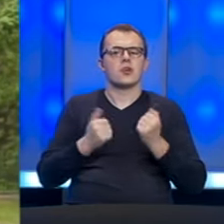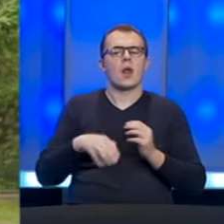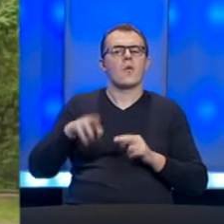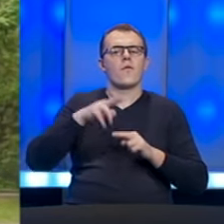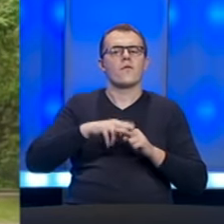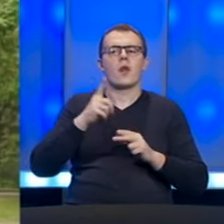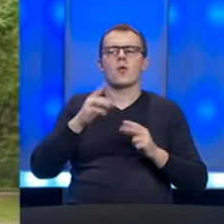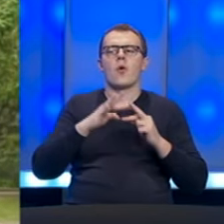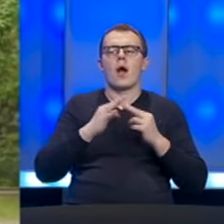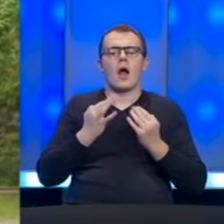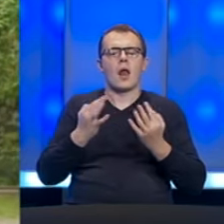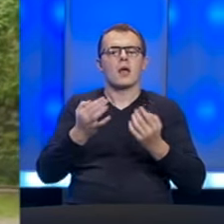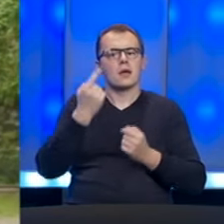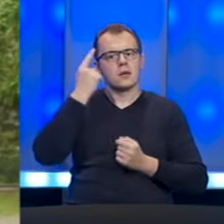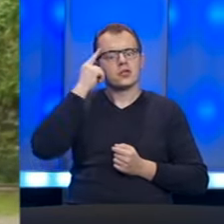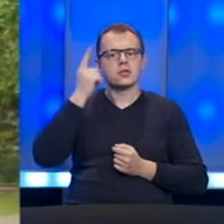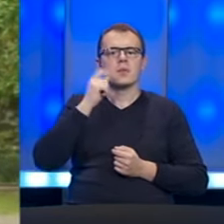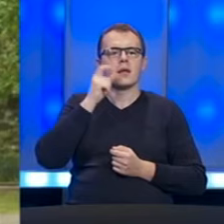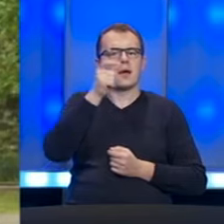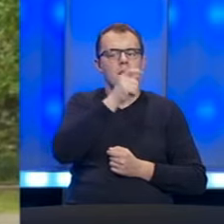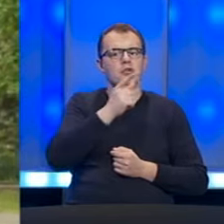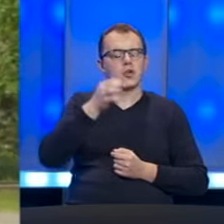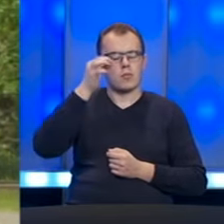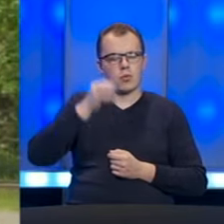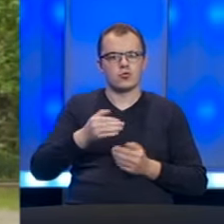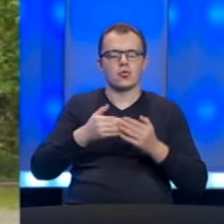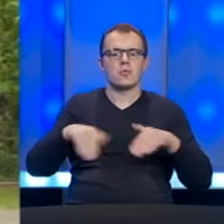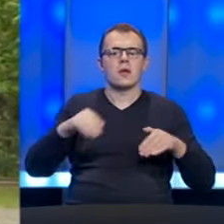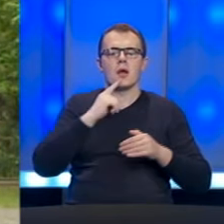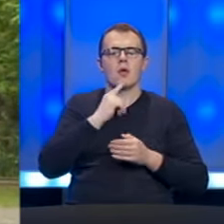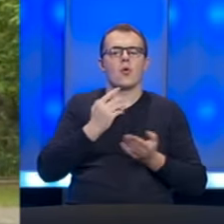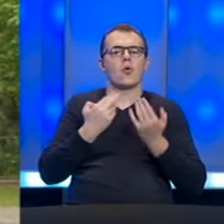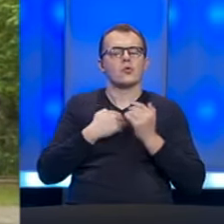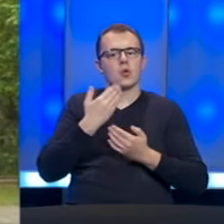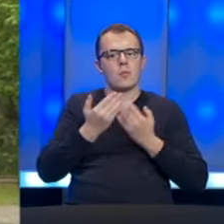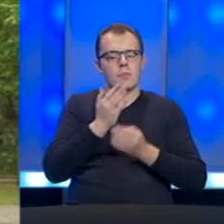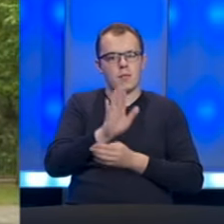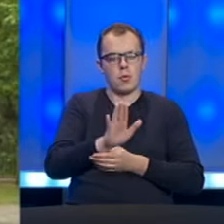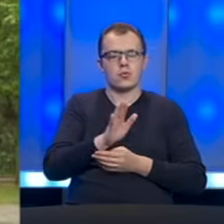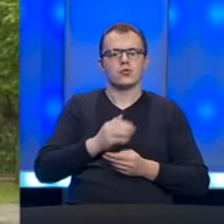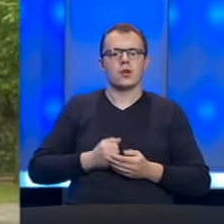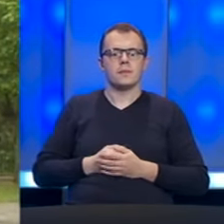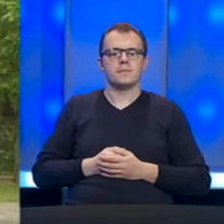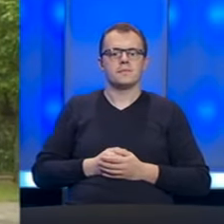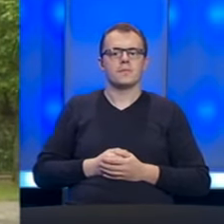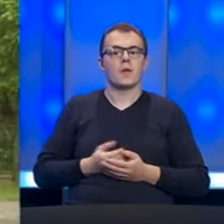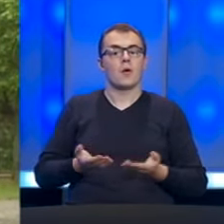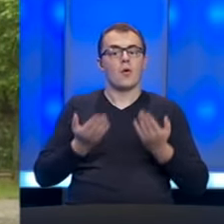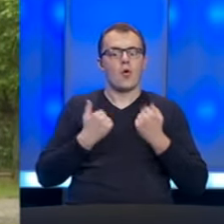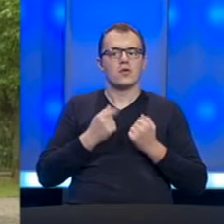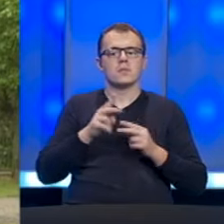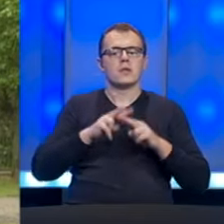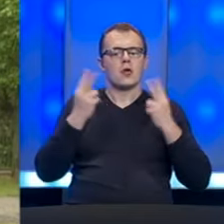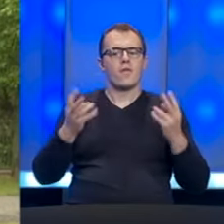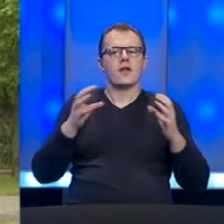Velikoj aleji. Čini se da građani poštuju mjere koje su preporučene. A osim za